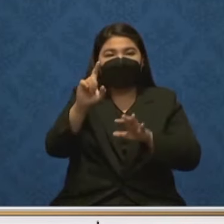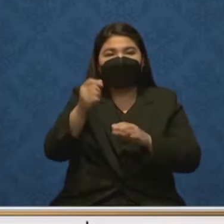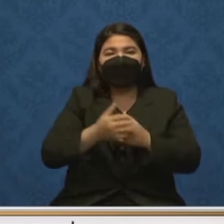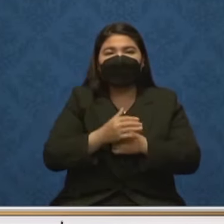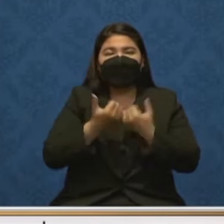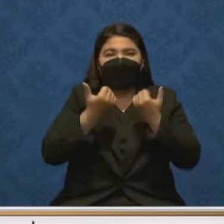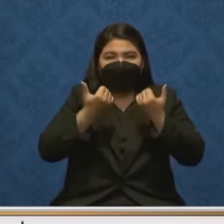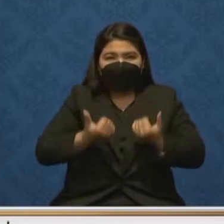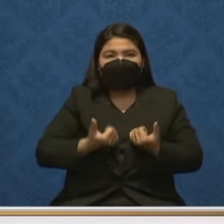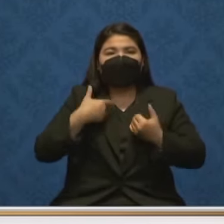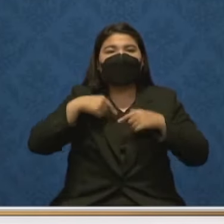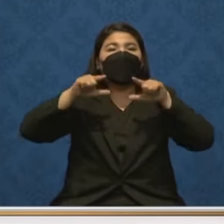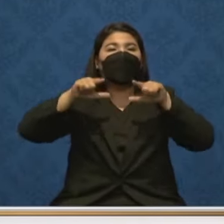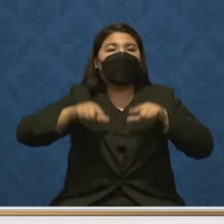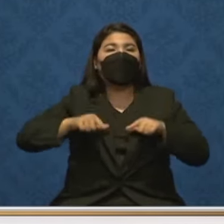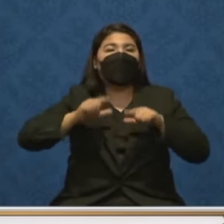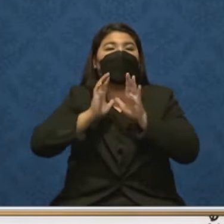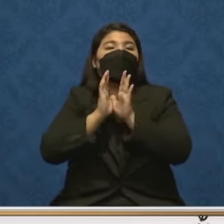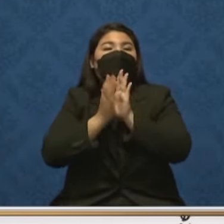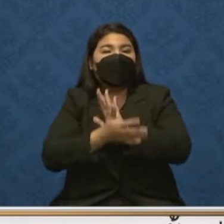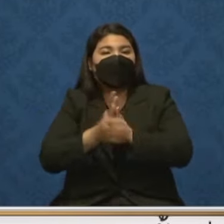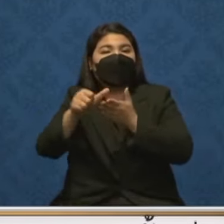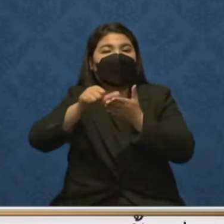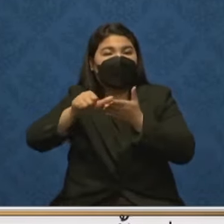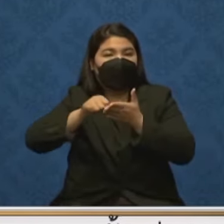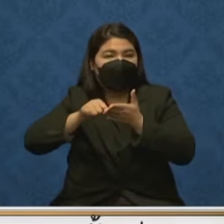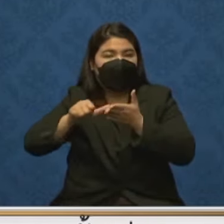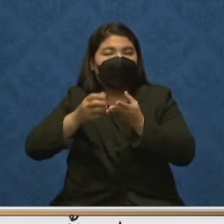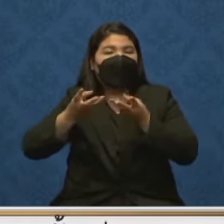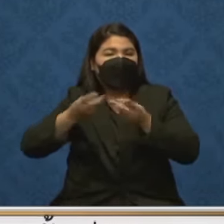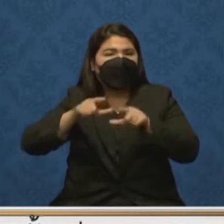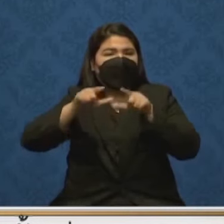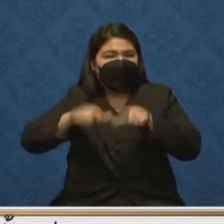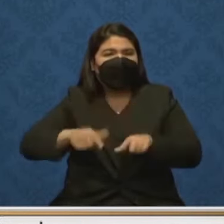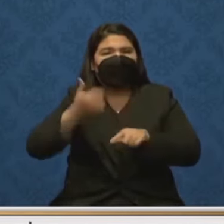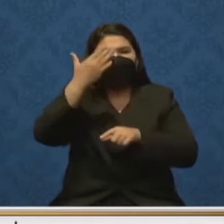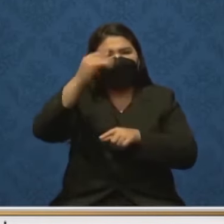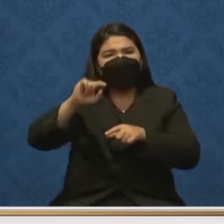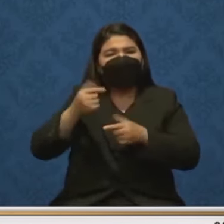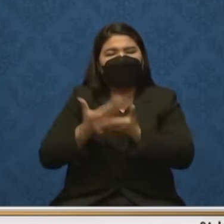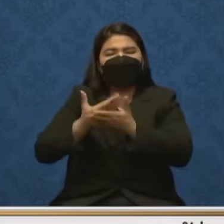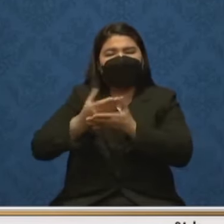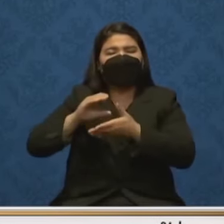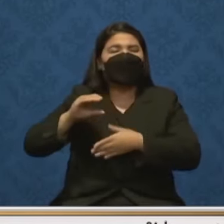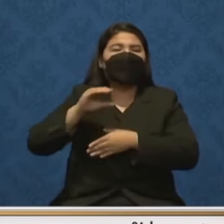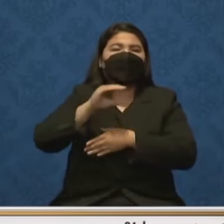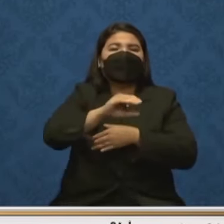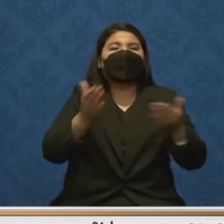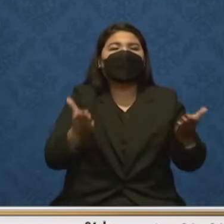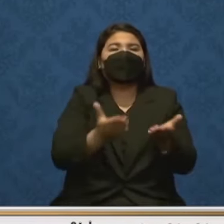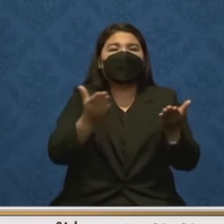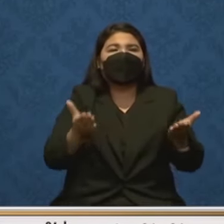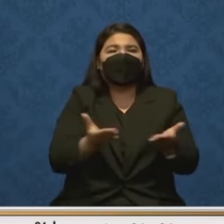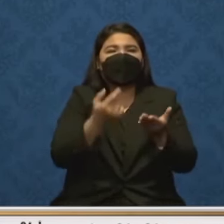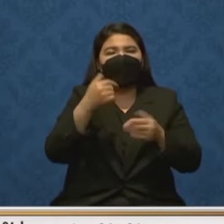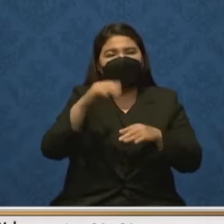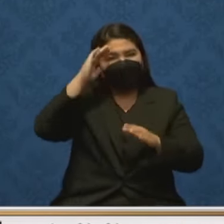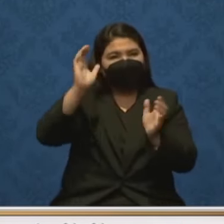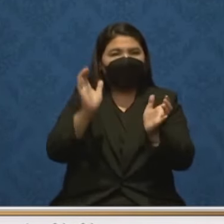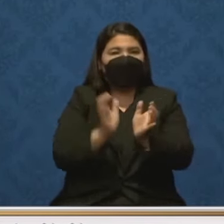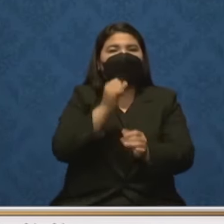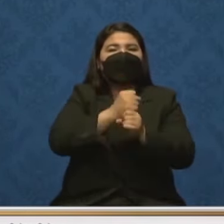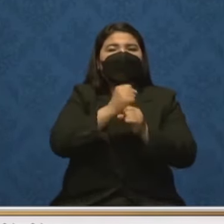จะต้องปรับลดทั้งขนาดและงบประมาณลงอย่างรีบด่วนเพื่อนำเงินมาใช้สนับสนุนงานที่เป็นงานหัวใจของงาน